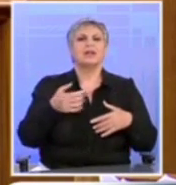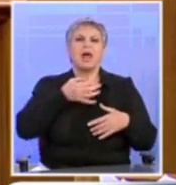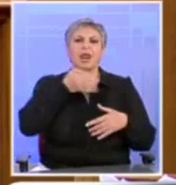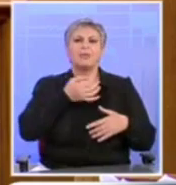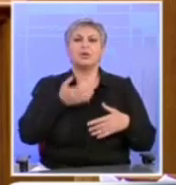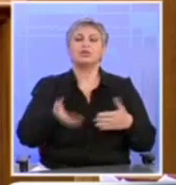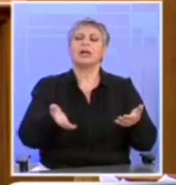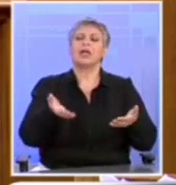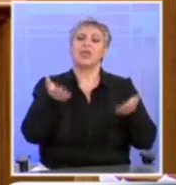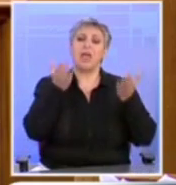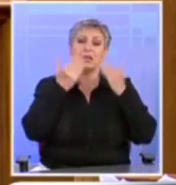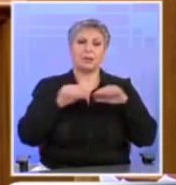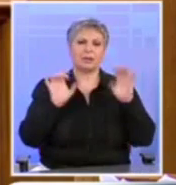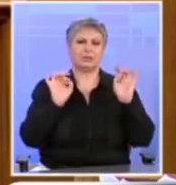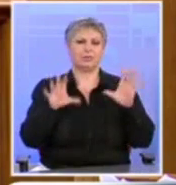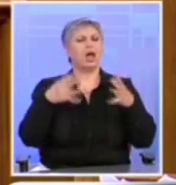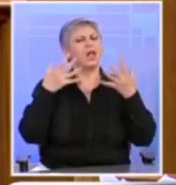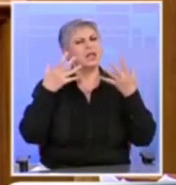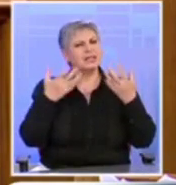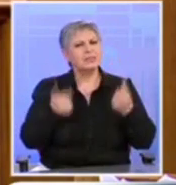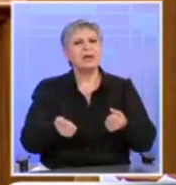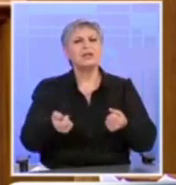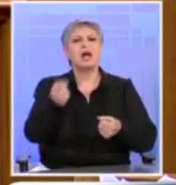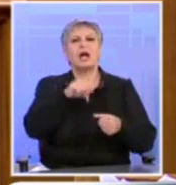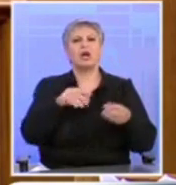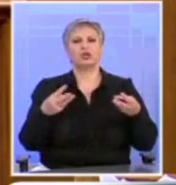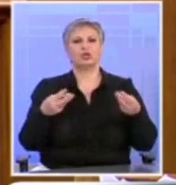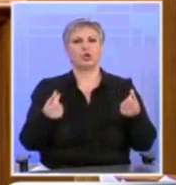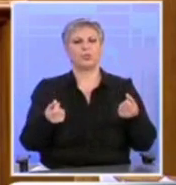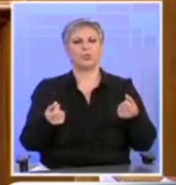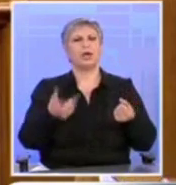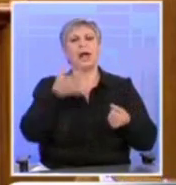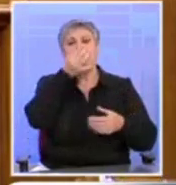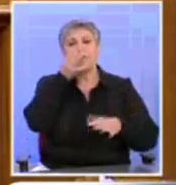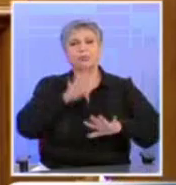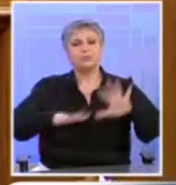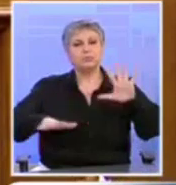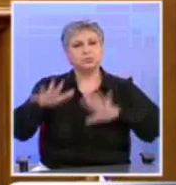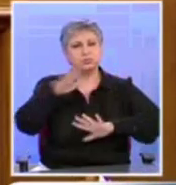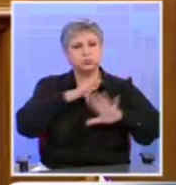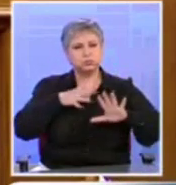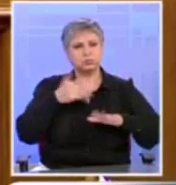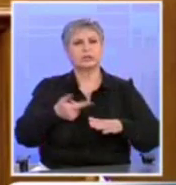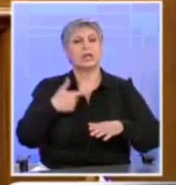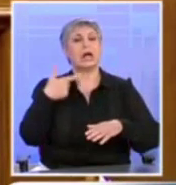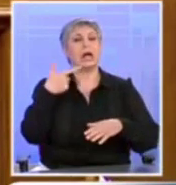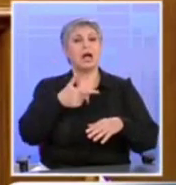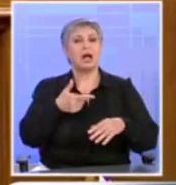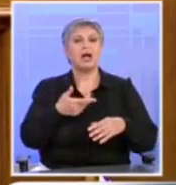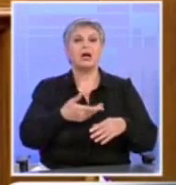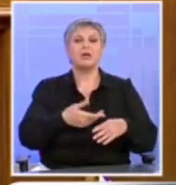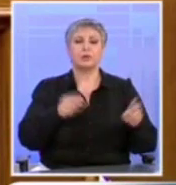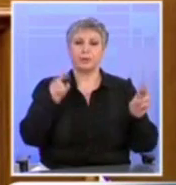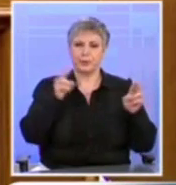Υπάρχει εναλλακτική. Υπάρχει εναλλακτική να χτυπήσουμε τη διαφθορά, να χτυπήσουμε το λαθρεμπόριο, να